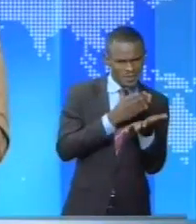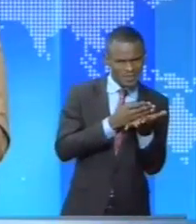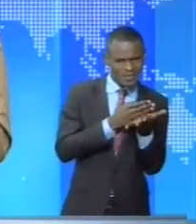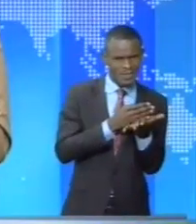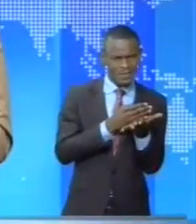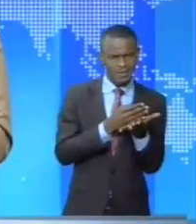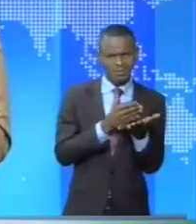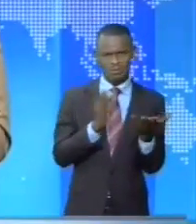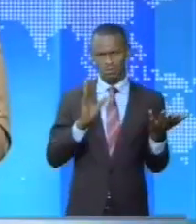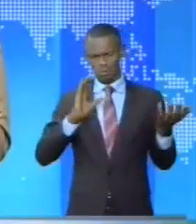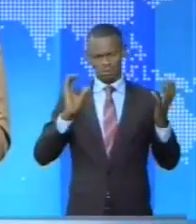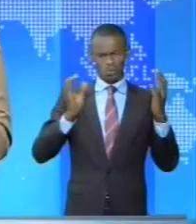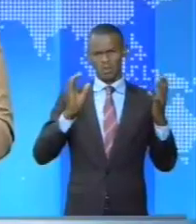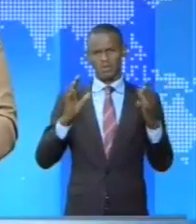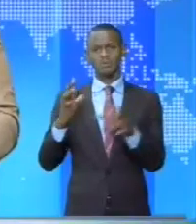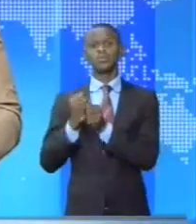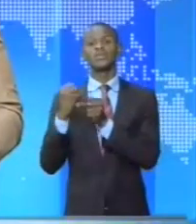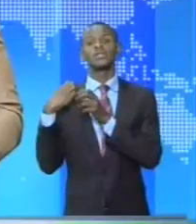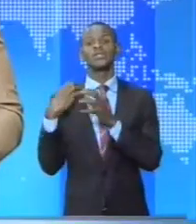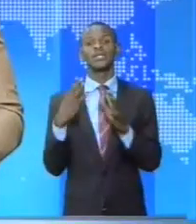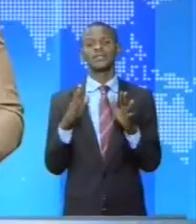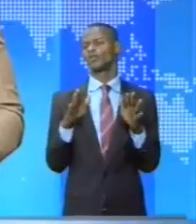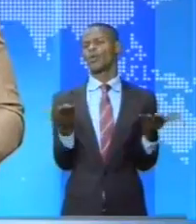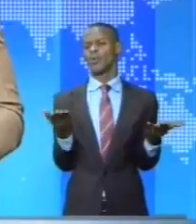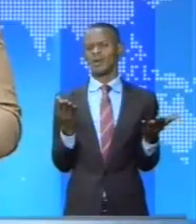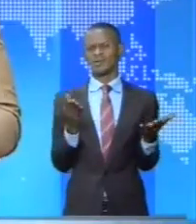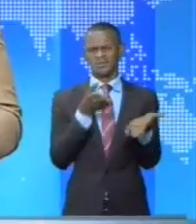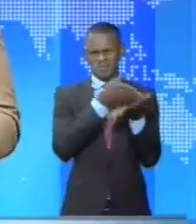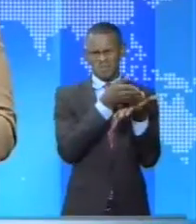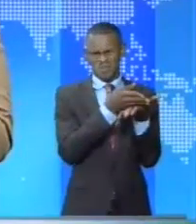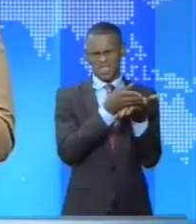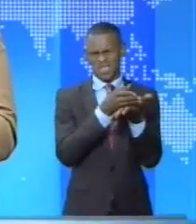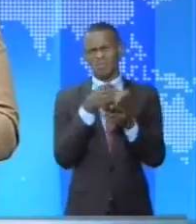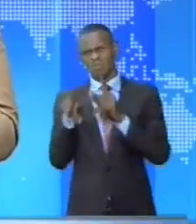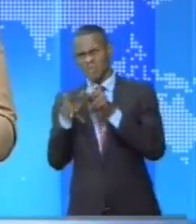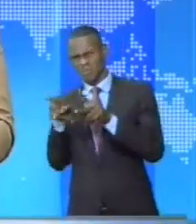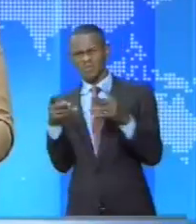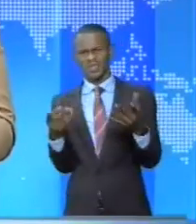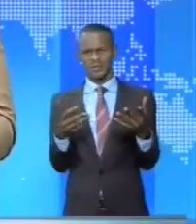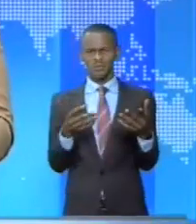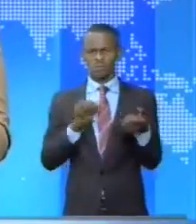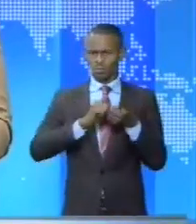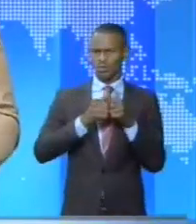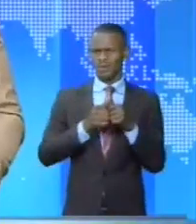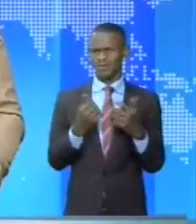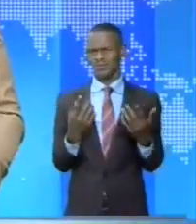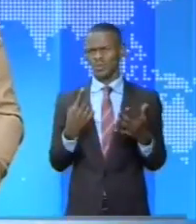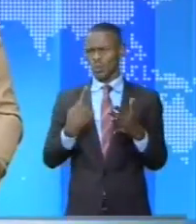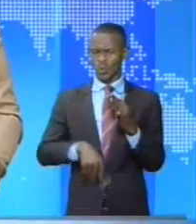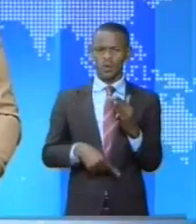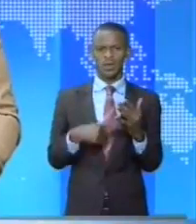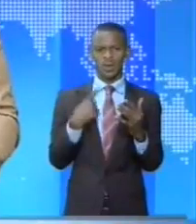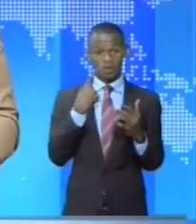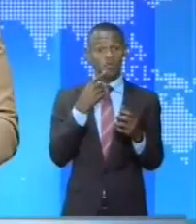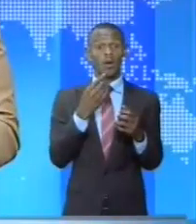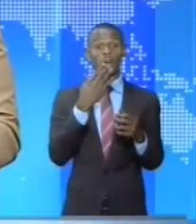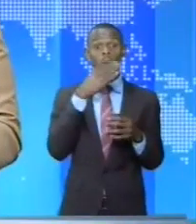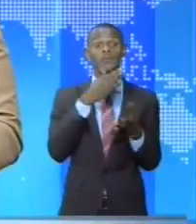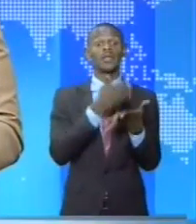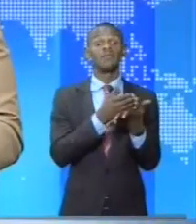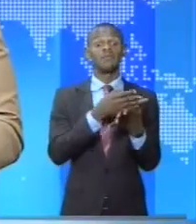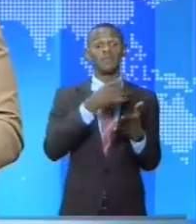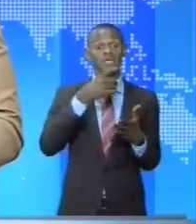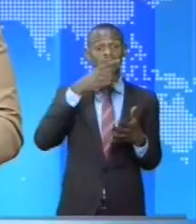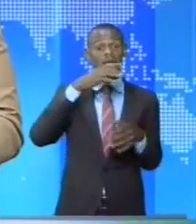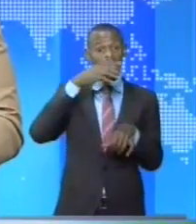la prise en charge médicale dans les hôpitaux privés. Ces centres de santé privés connaissent également des problèmes, tracasseries administratives de la part